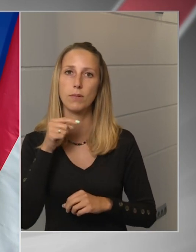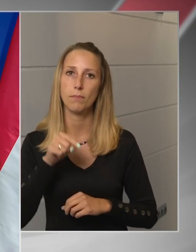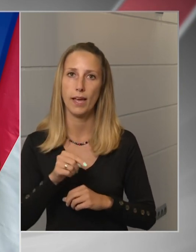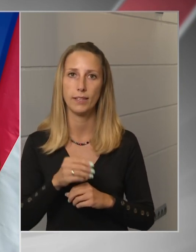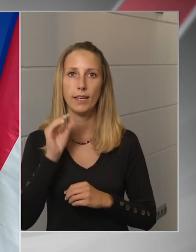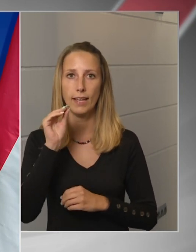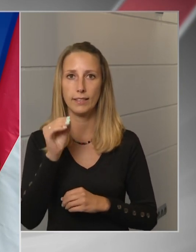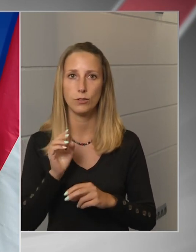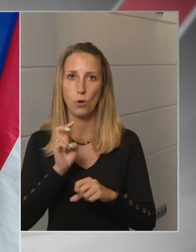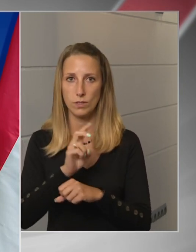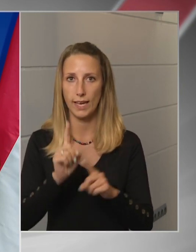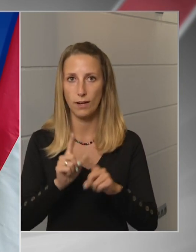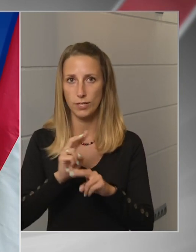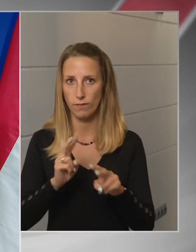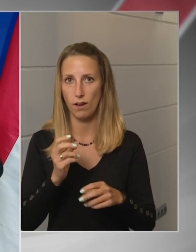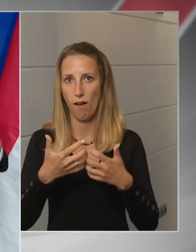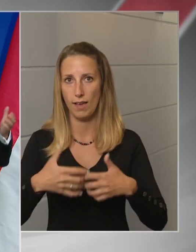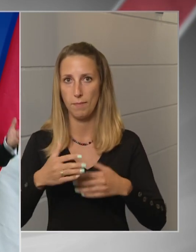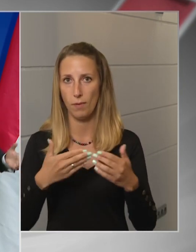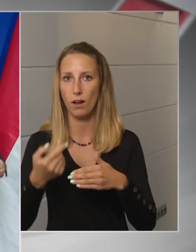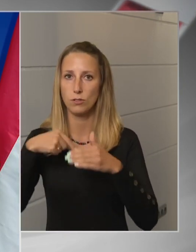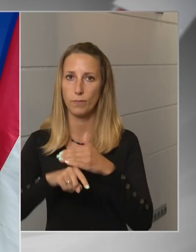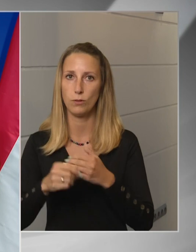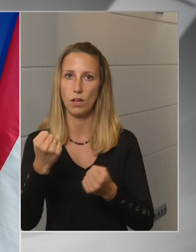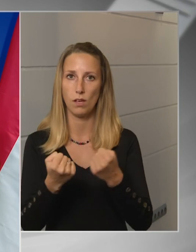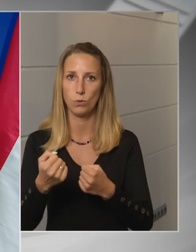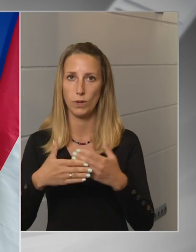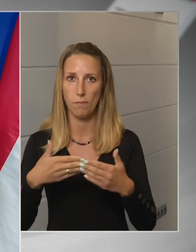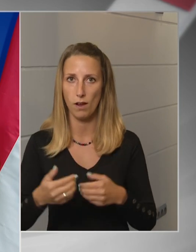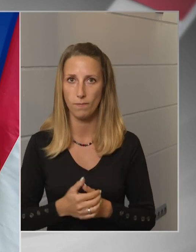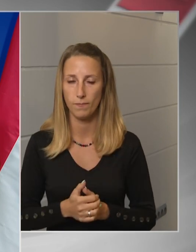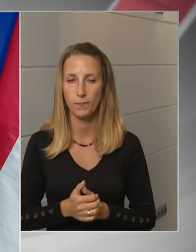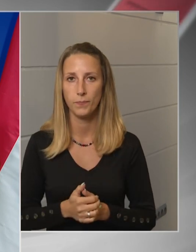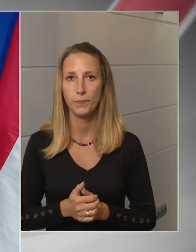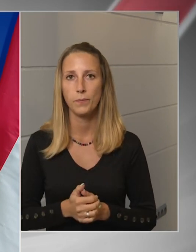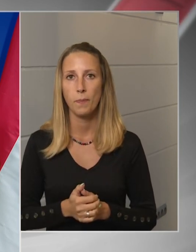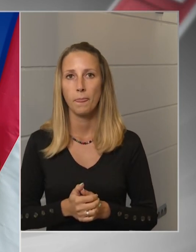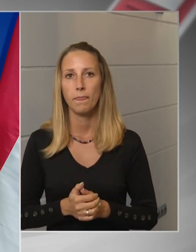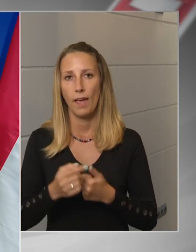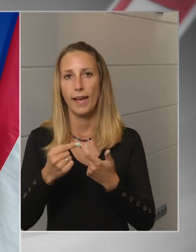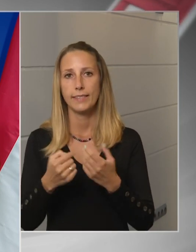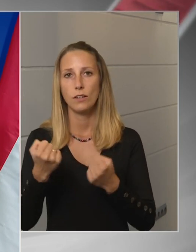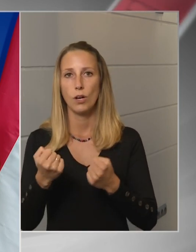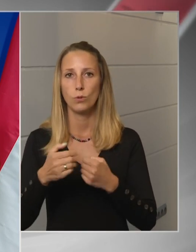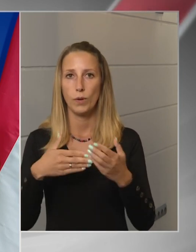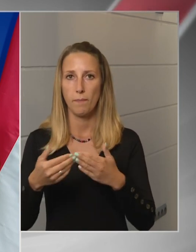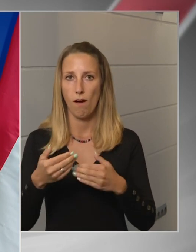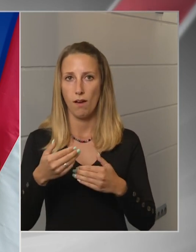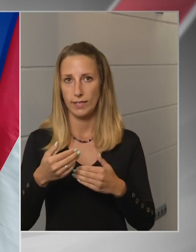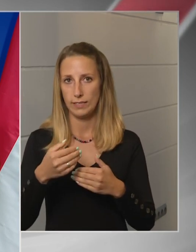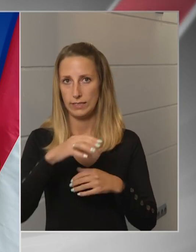jelentős hozzájárulása van a gépiparnak, azon belül is az autóiparnak. És ezek az autóipari cégek,